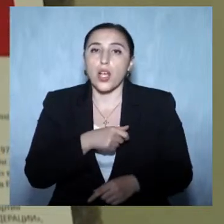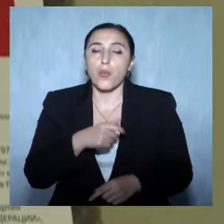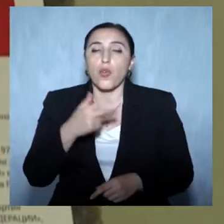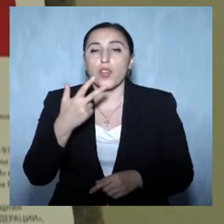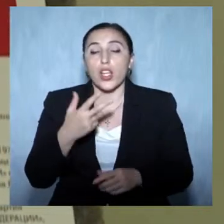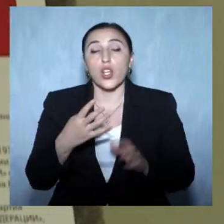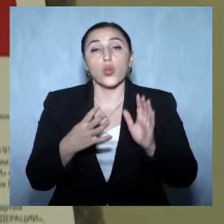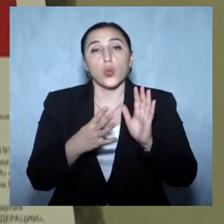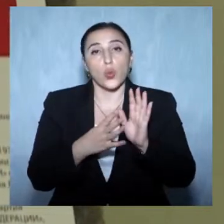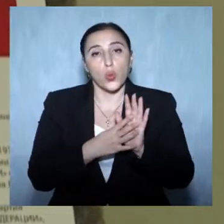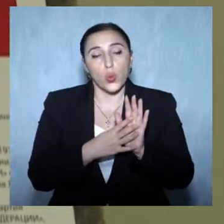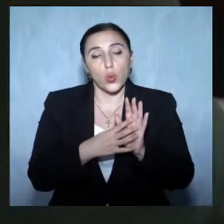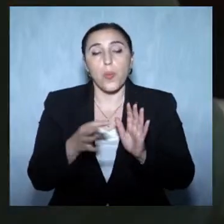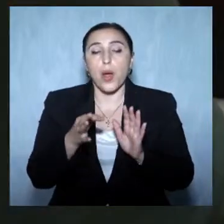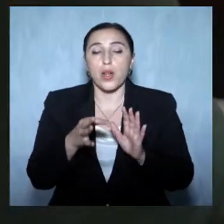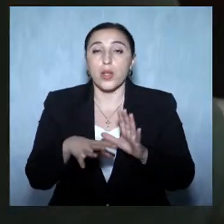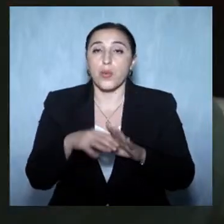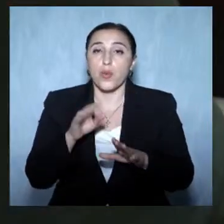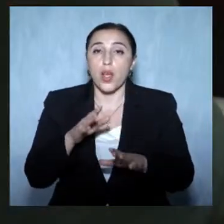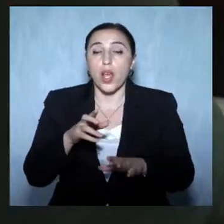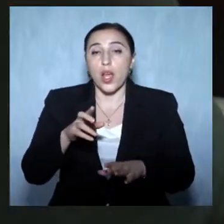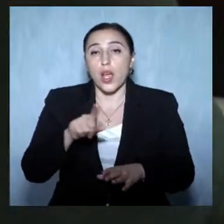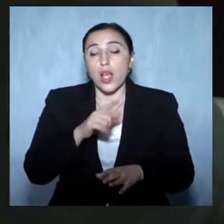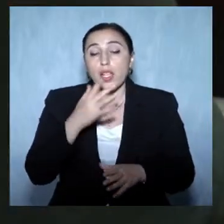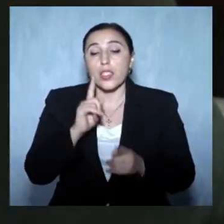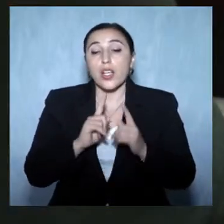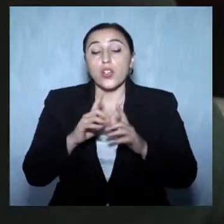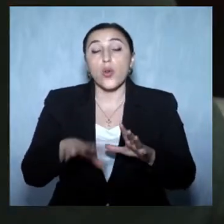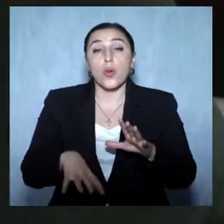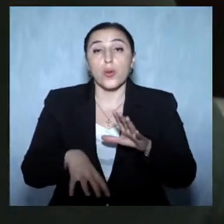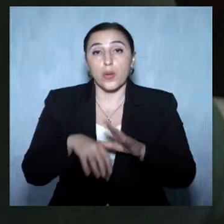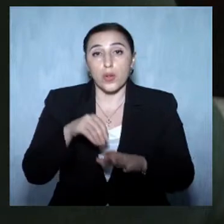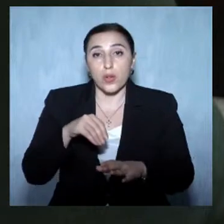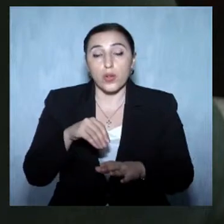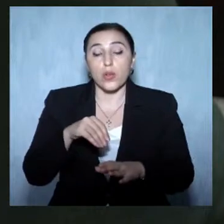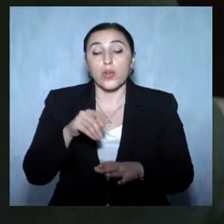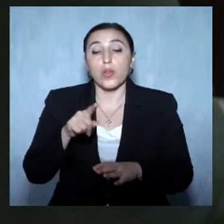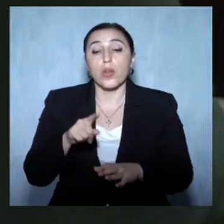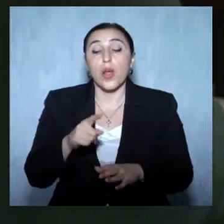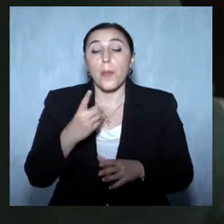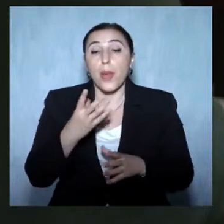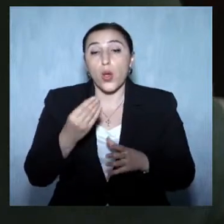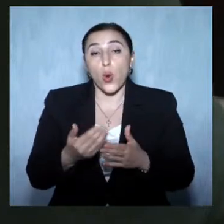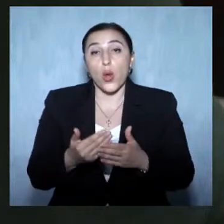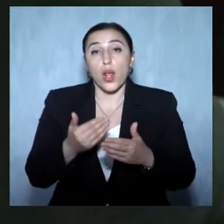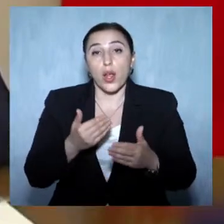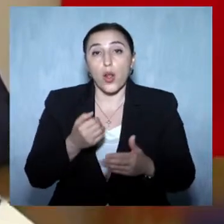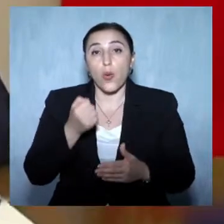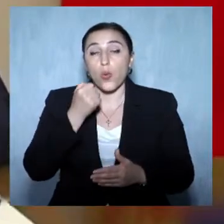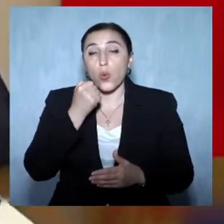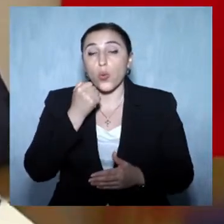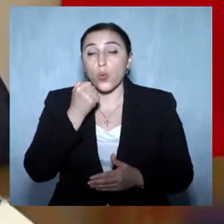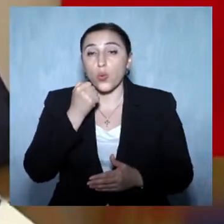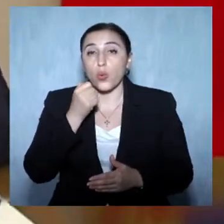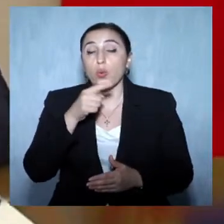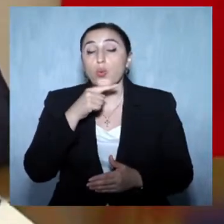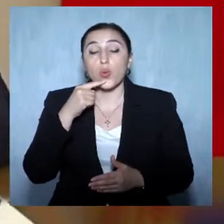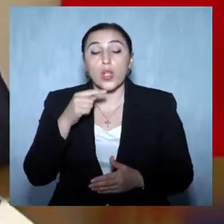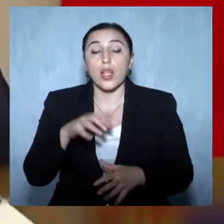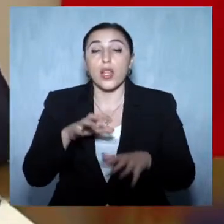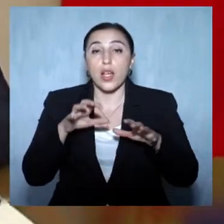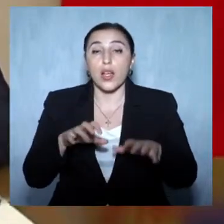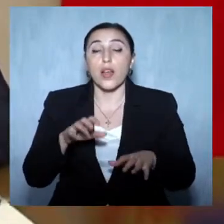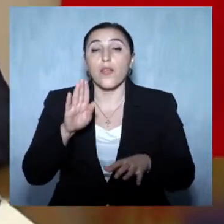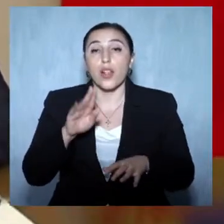39 մարձերում. Պետ դումայի պատգամավորների ընտրություններում, կվարկության մեկ նարգից մեկ որ առաջ, Հուսաստանի նեղգավ լադիմիր պուտինը